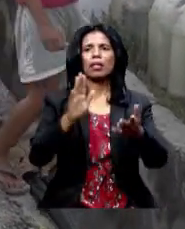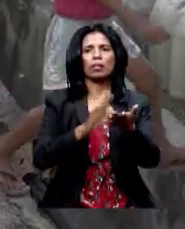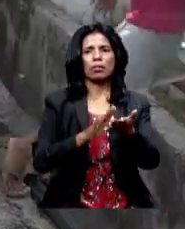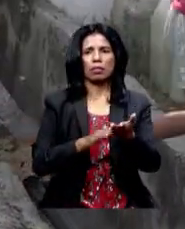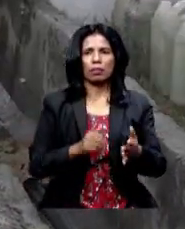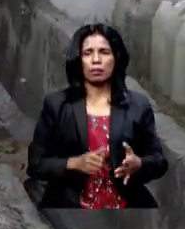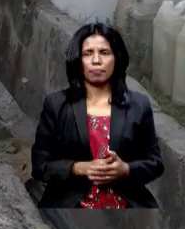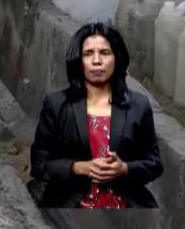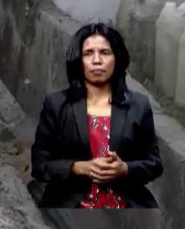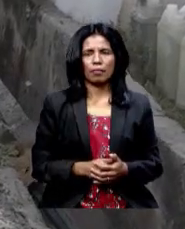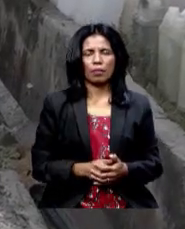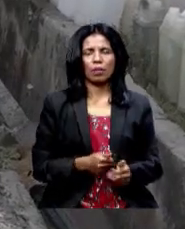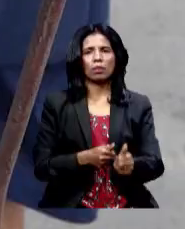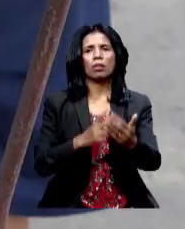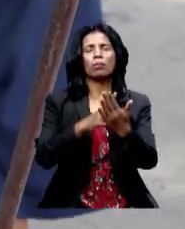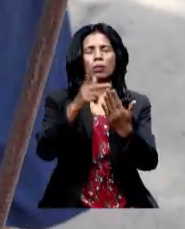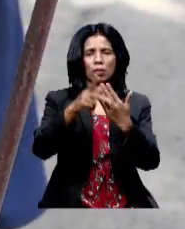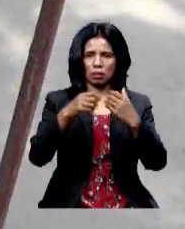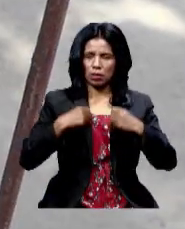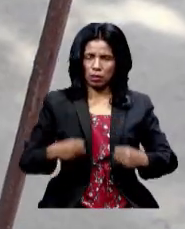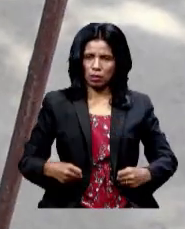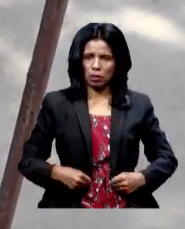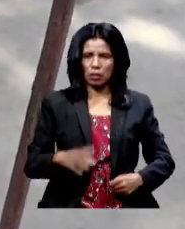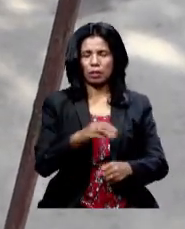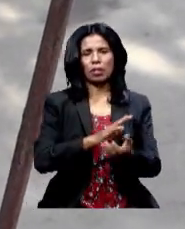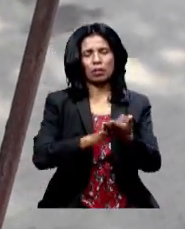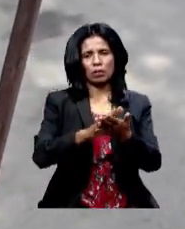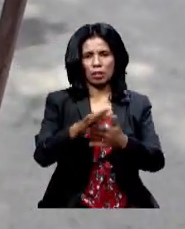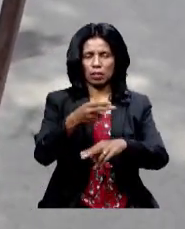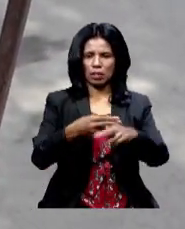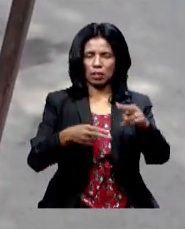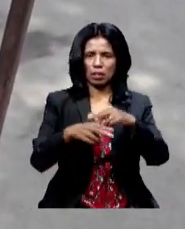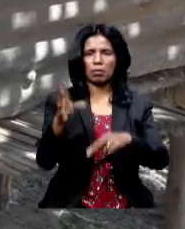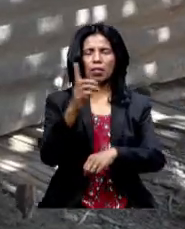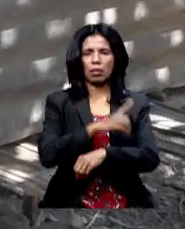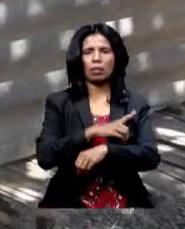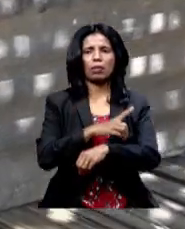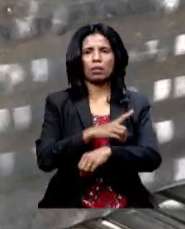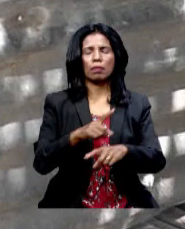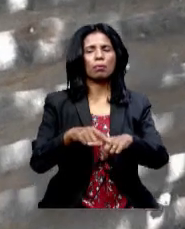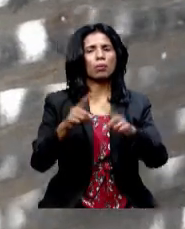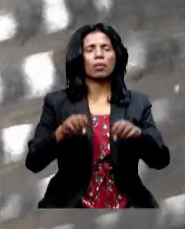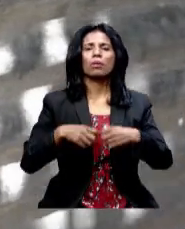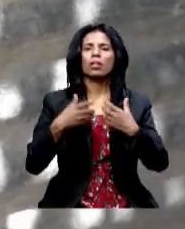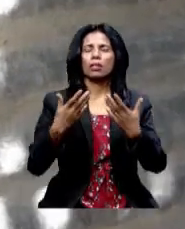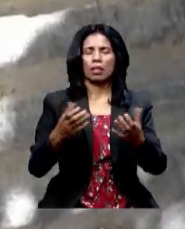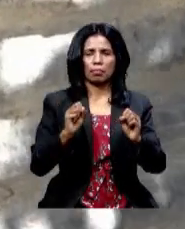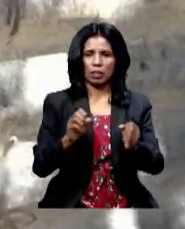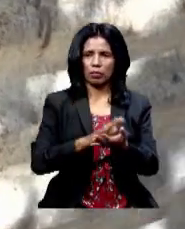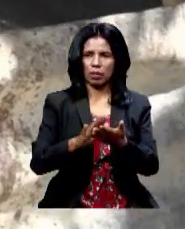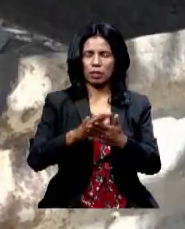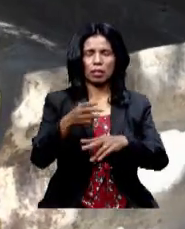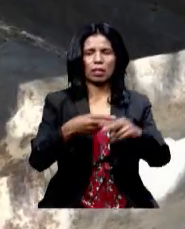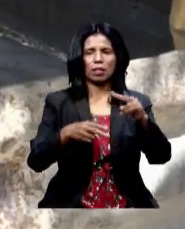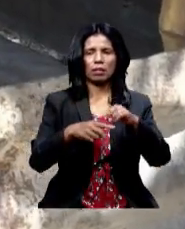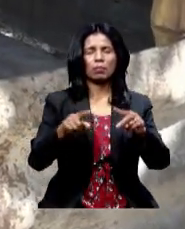Babu Hatutan, tuir programa saúde nian, tem que fazer liman, loron loron, mas bem. Onde sabe ele faz liman, banheira bem mox